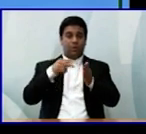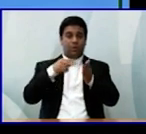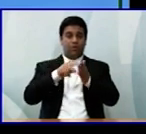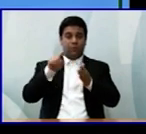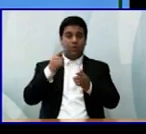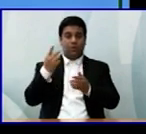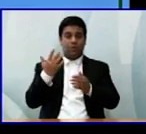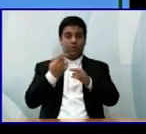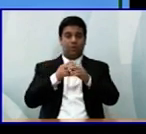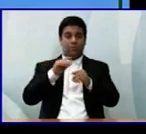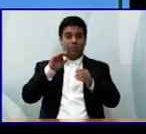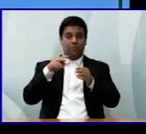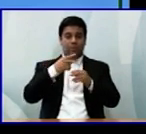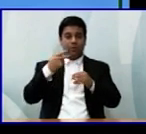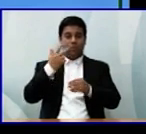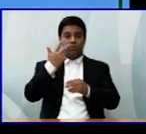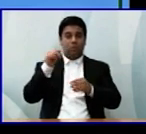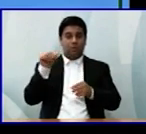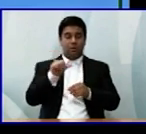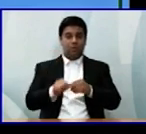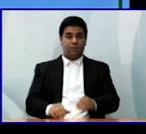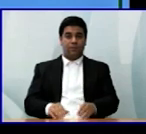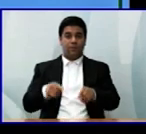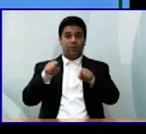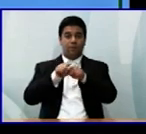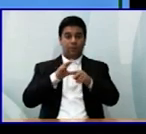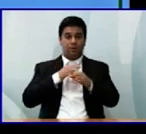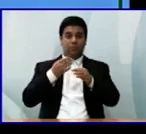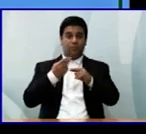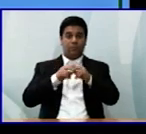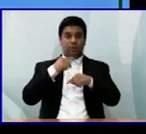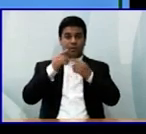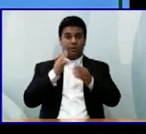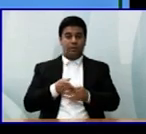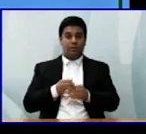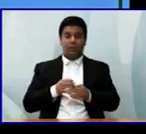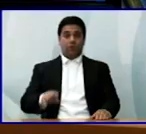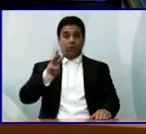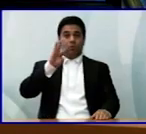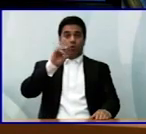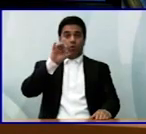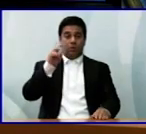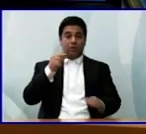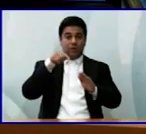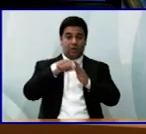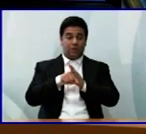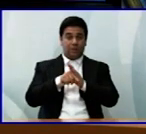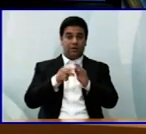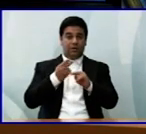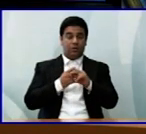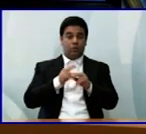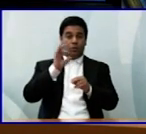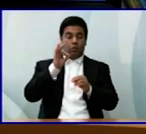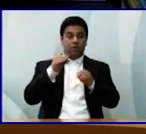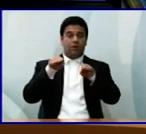1,5 barobar 3,5 ga teng bo'lgan tenglamani hosil qildik. Model ichidagi ifodani 0